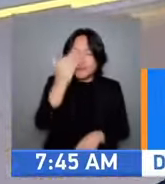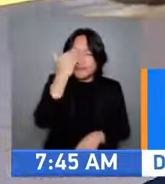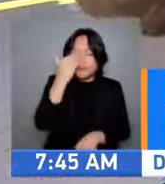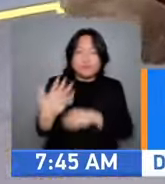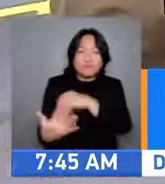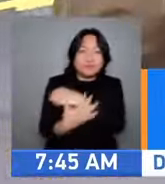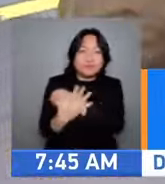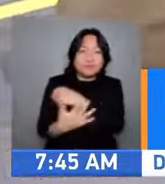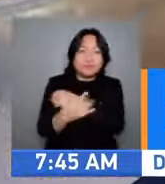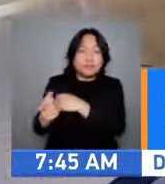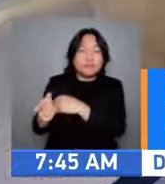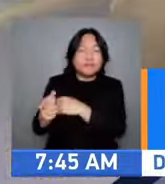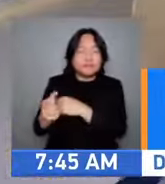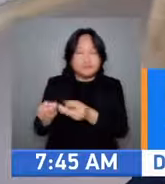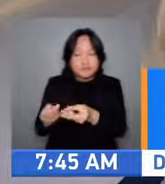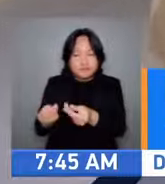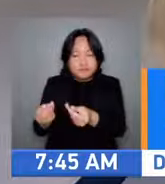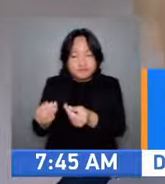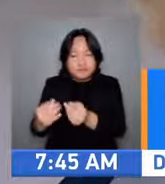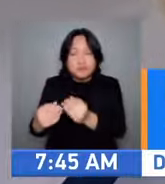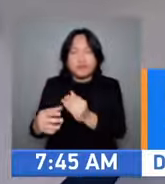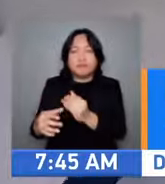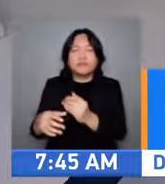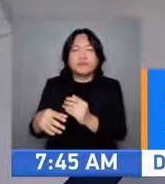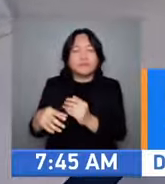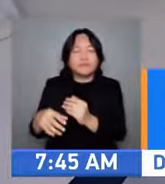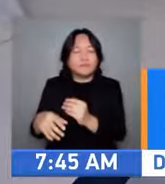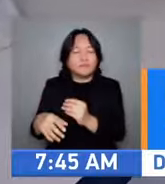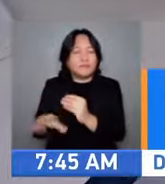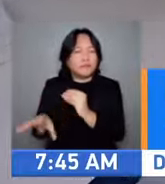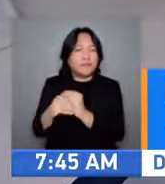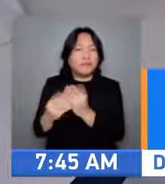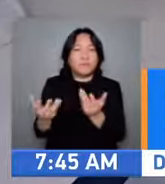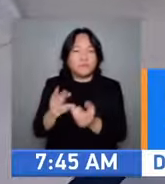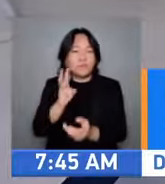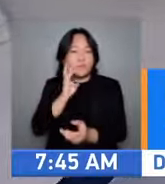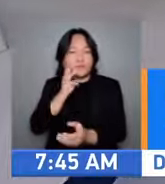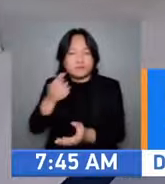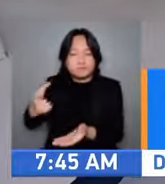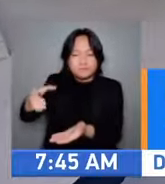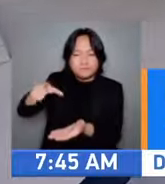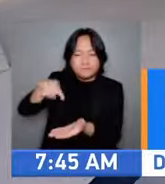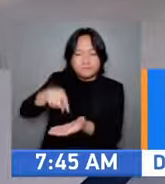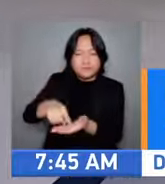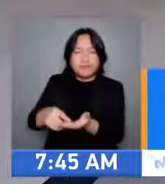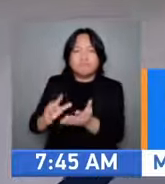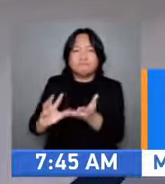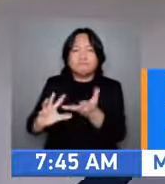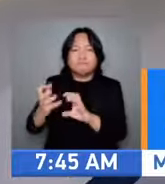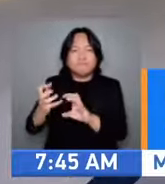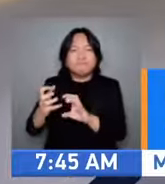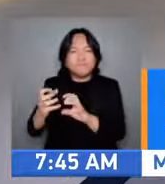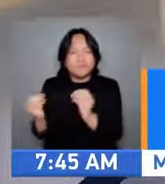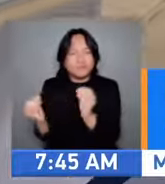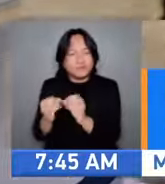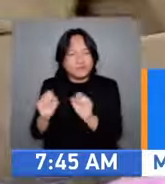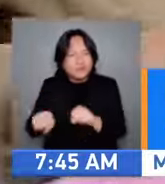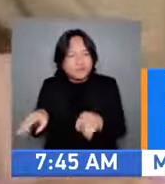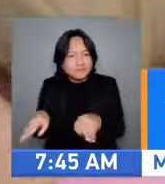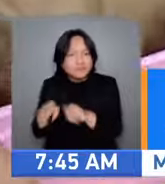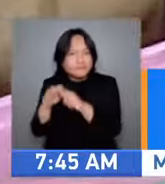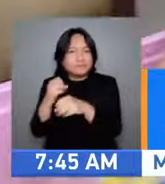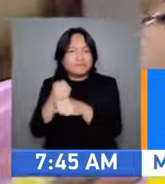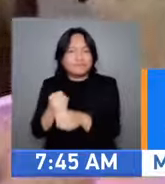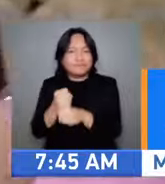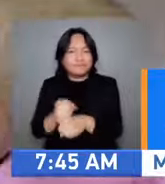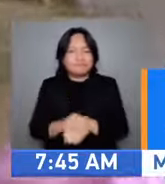siya. May isa pa tayong kids at heart! Ayun naman! Kids at heart! Ayan na, it's a tie na daw. It's a tie! Ayan. Para siyang buhangin na